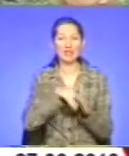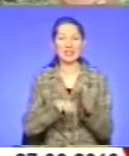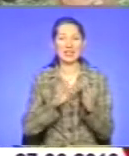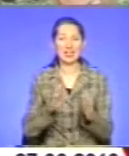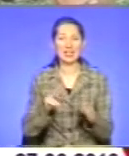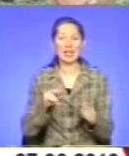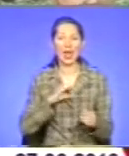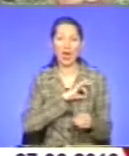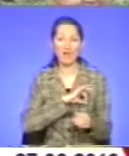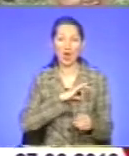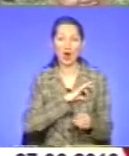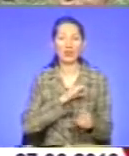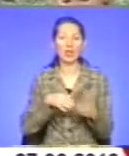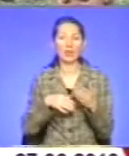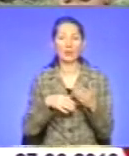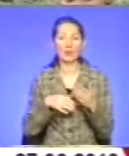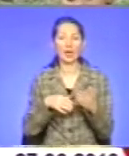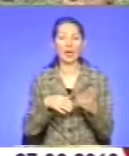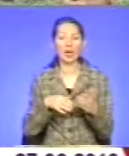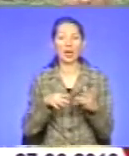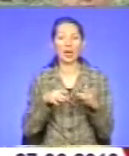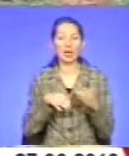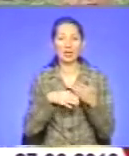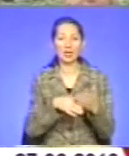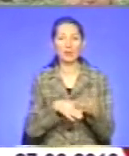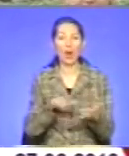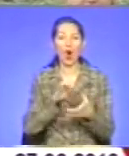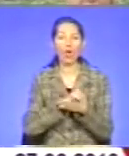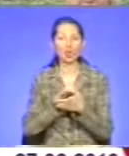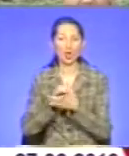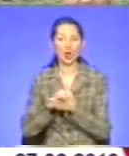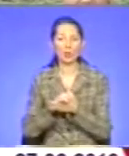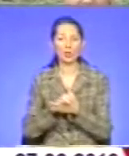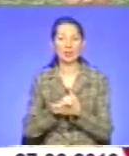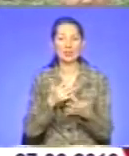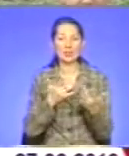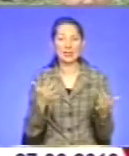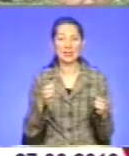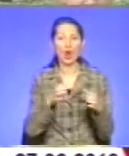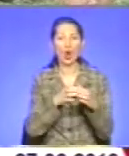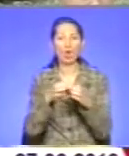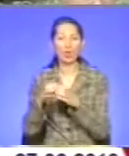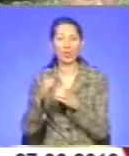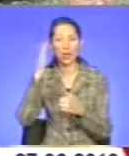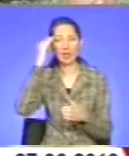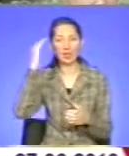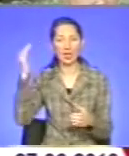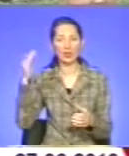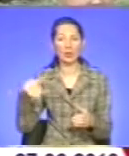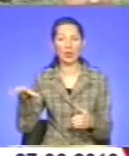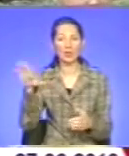виховний засіб, але й ознайомлення з власне з різними колективами і талантами